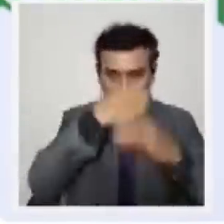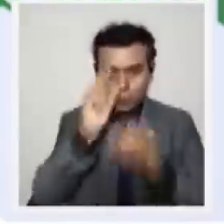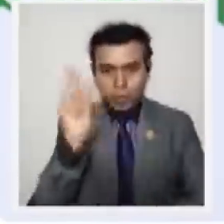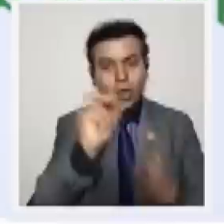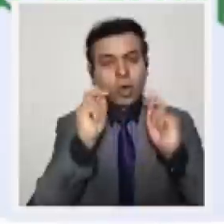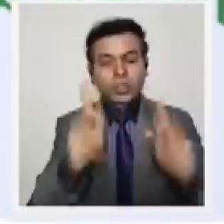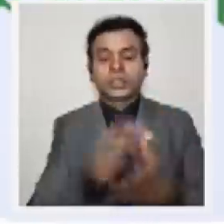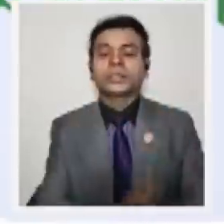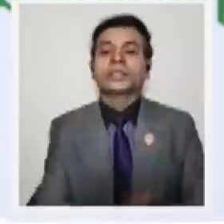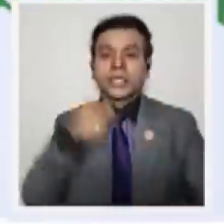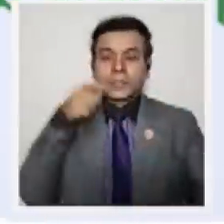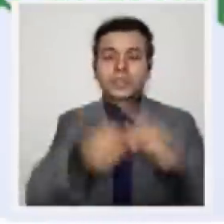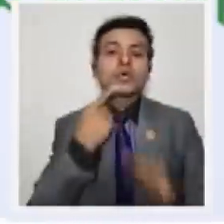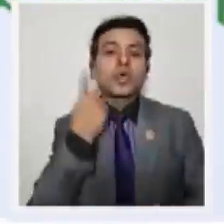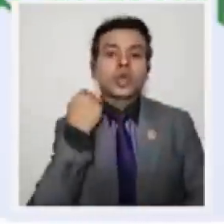নমুনা পরীক্ষা